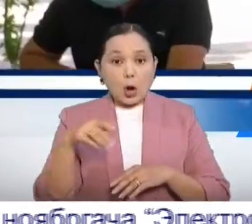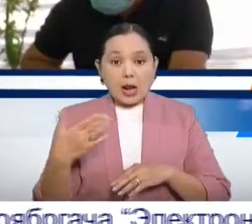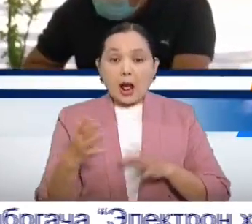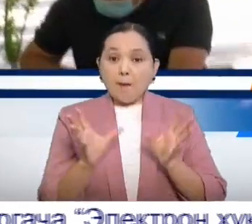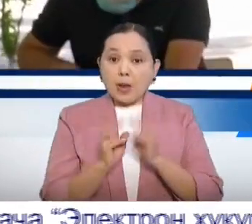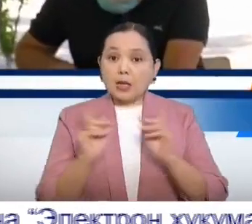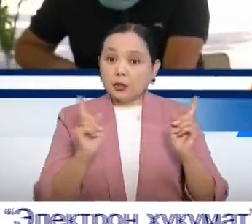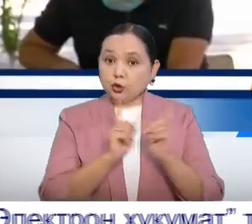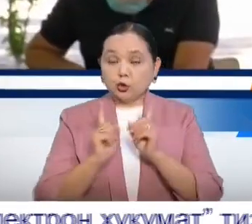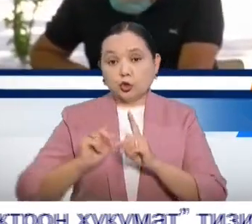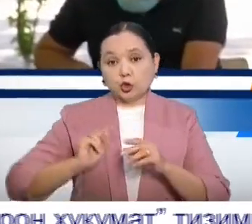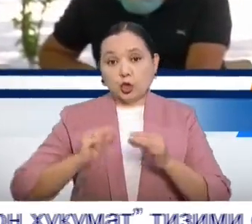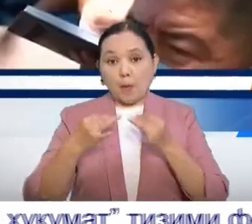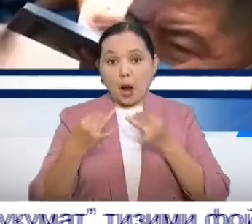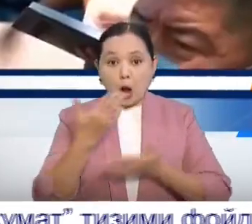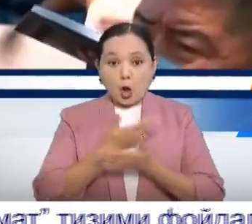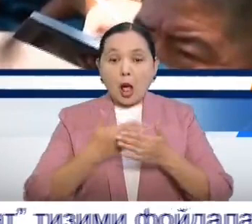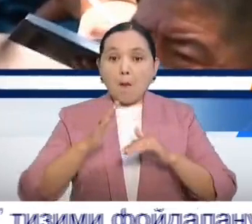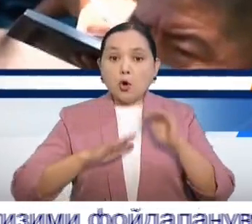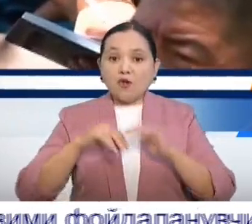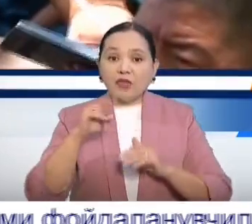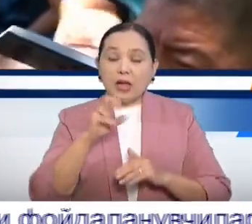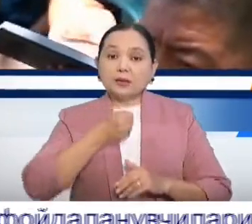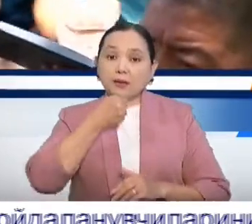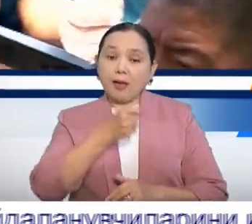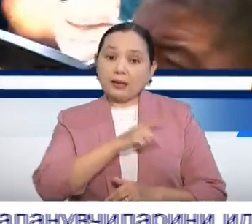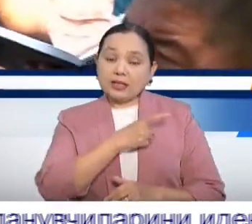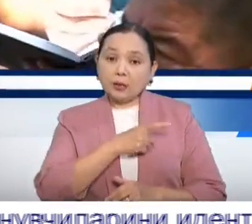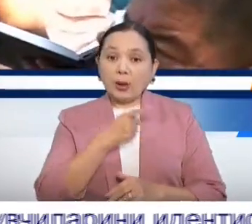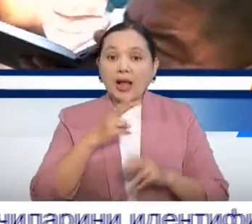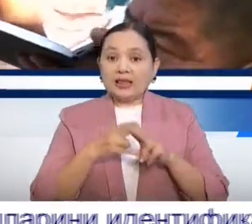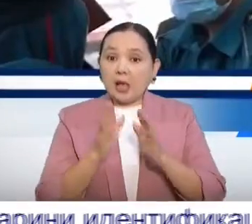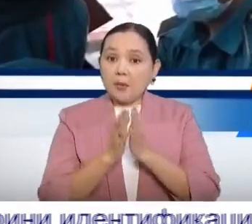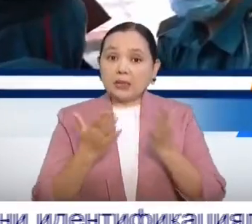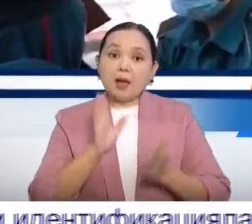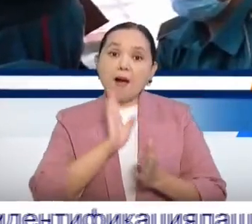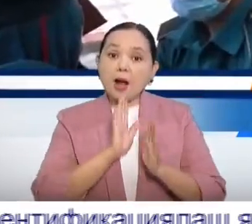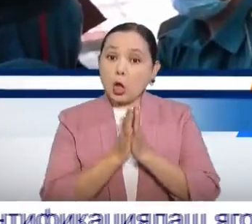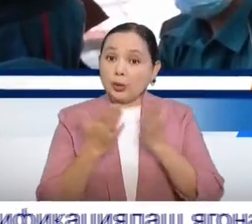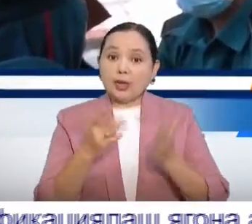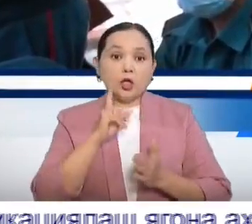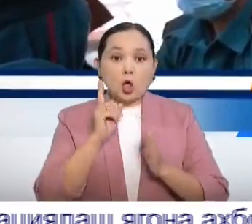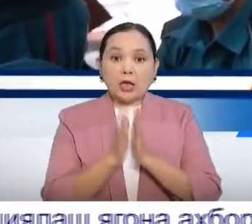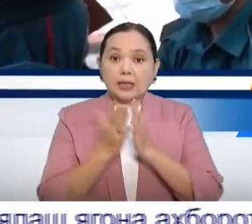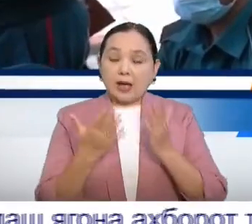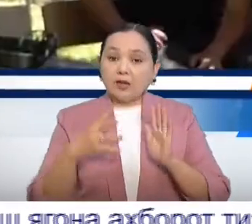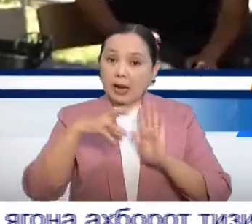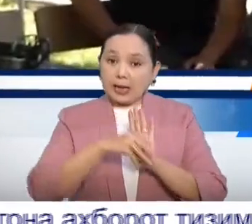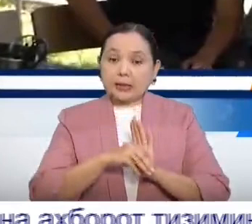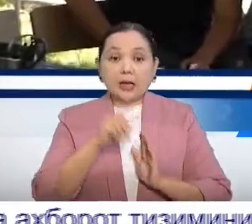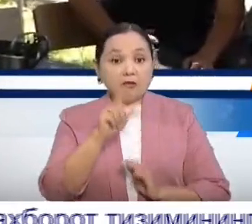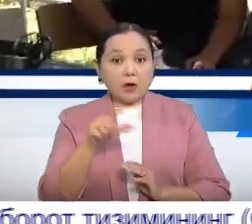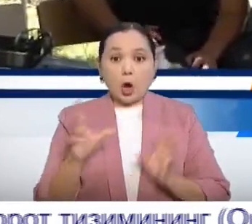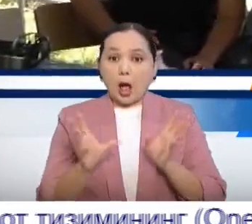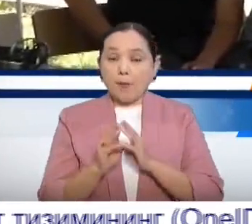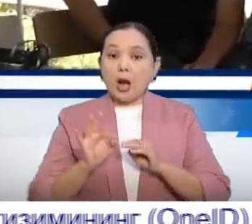tashkil etish masalalari muhokama qilindi. Profilaktika katta inspektorlari temir daftar, ayollar daftari va yosh daftariga kiritilgan